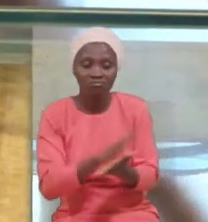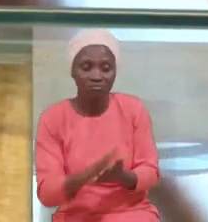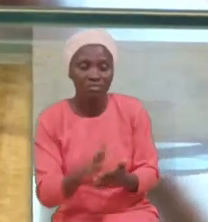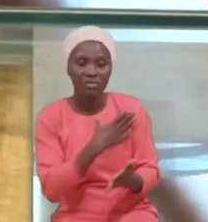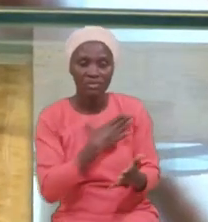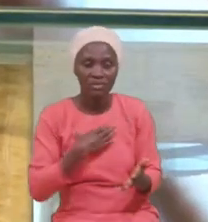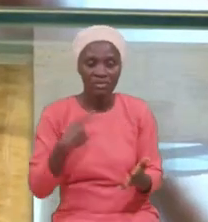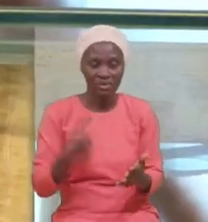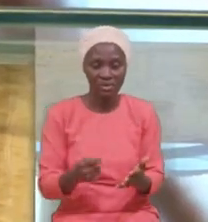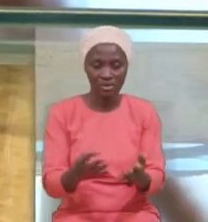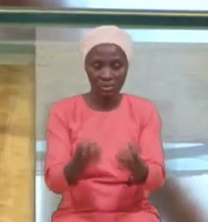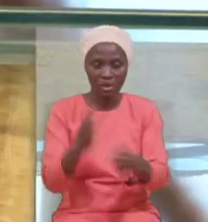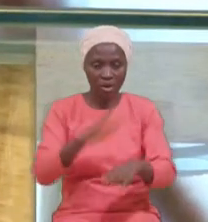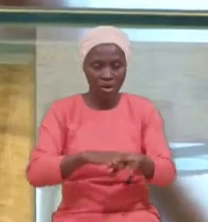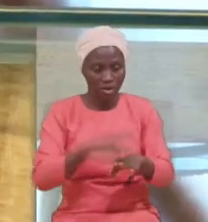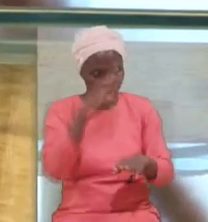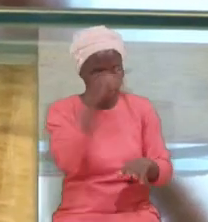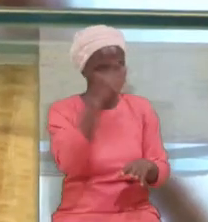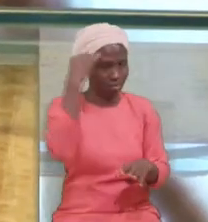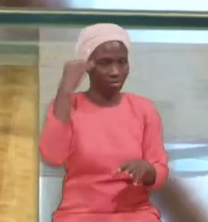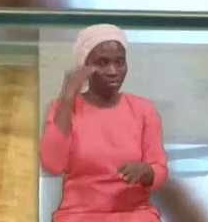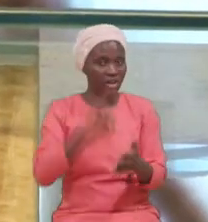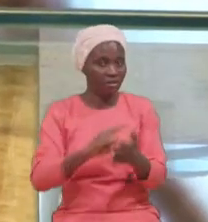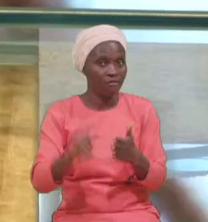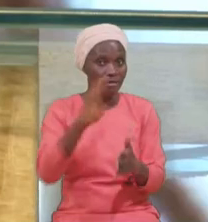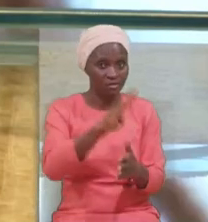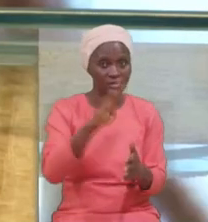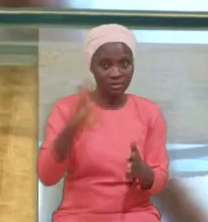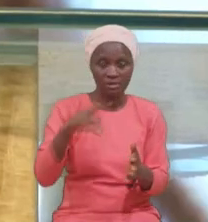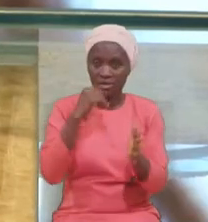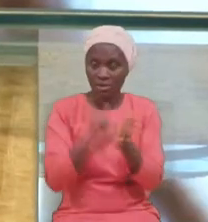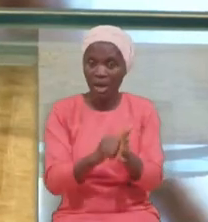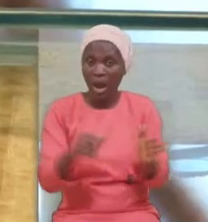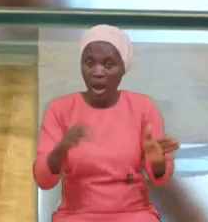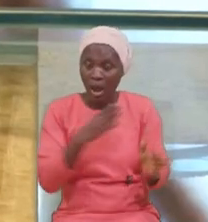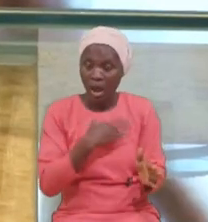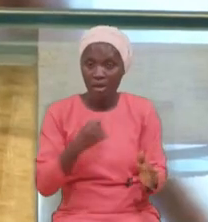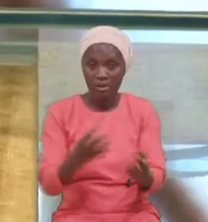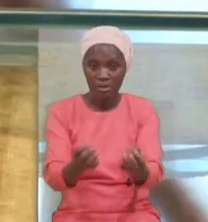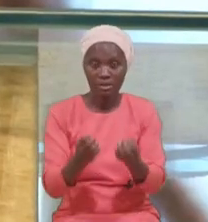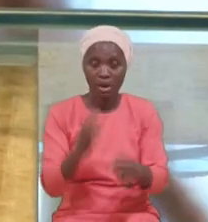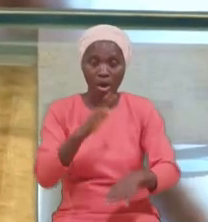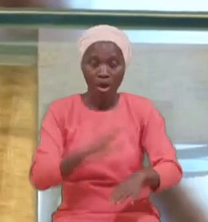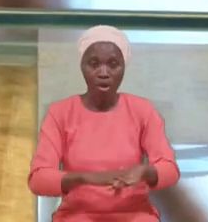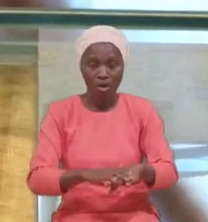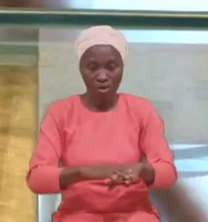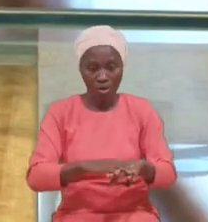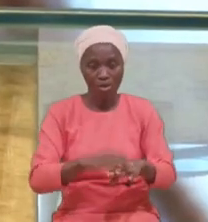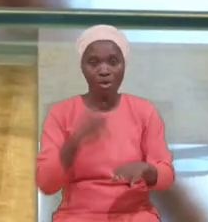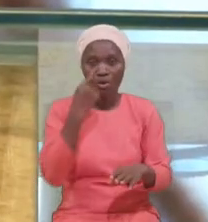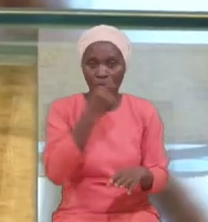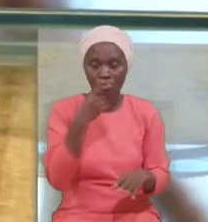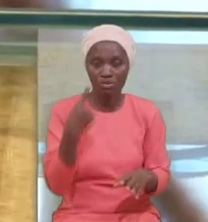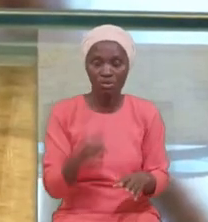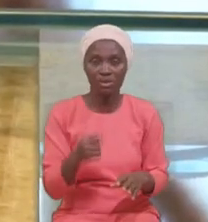impur, c'est à la tête que ça plaît. 45. Le lépreux atteint de la plaie